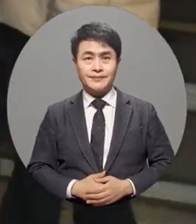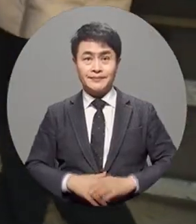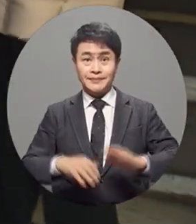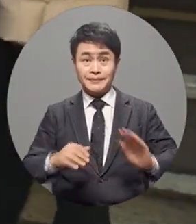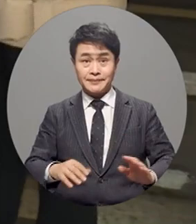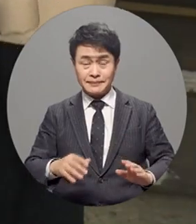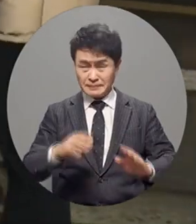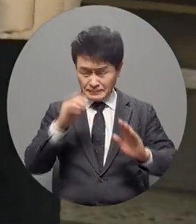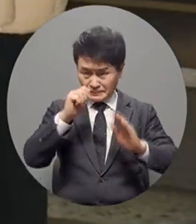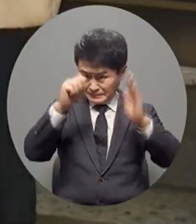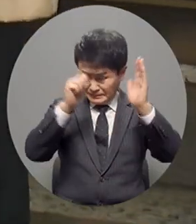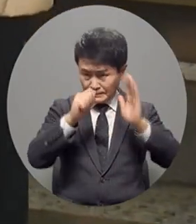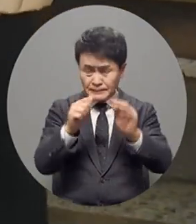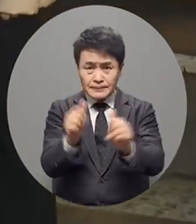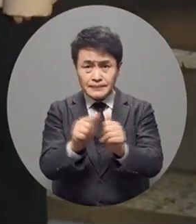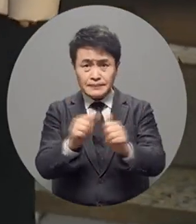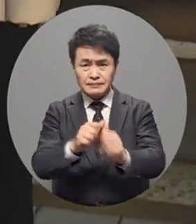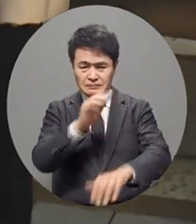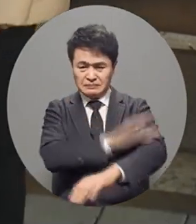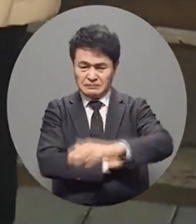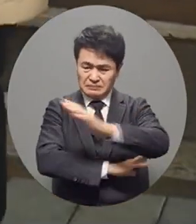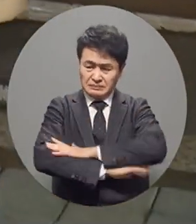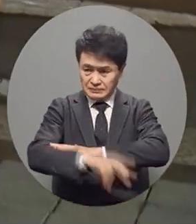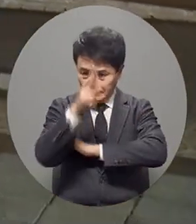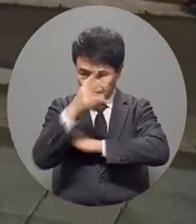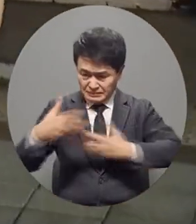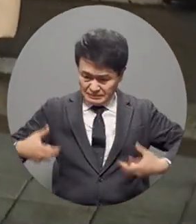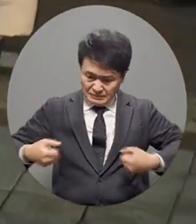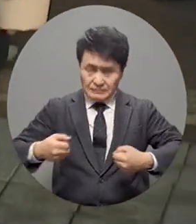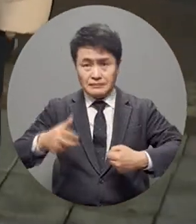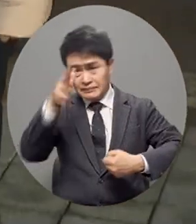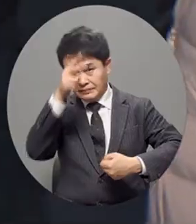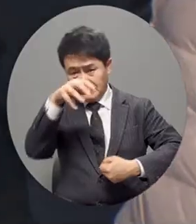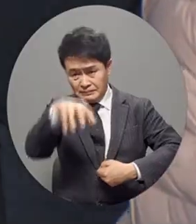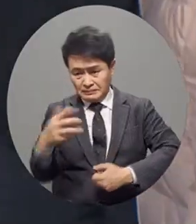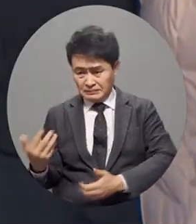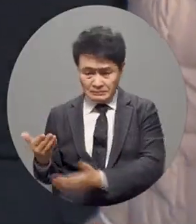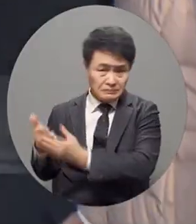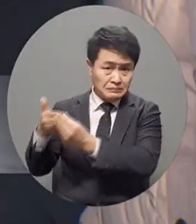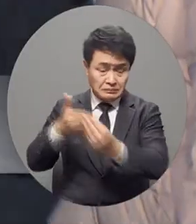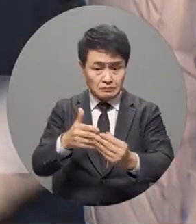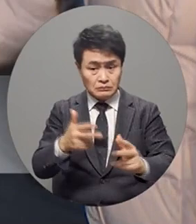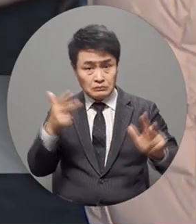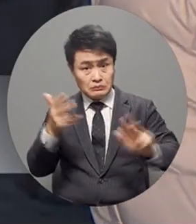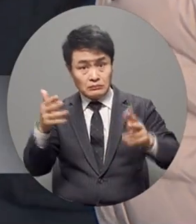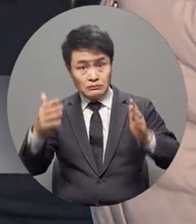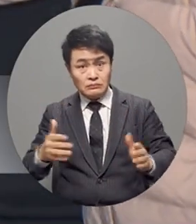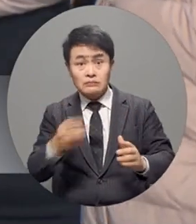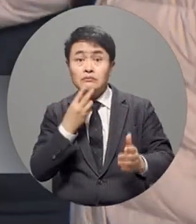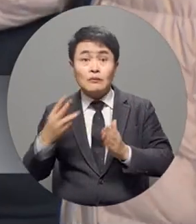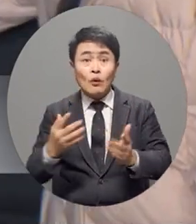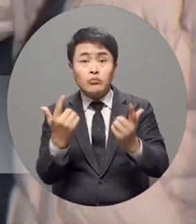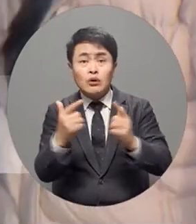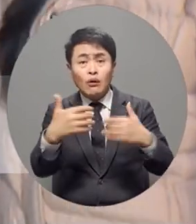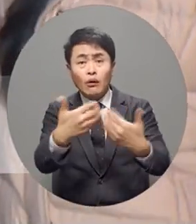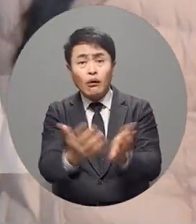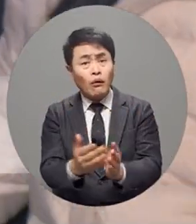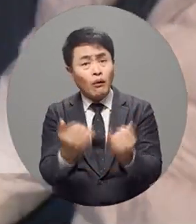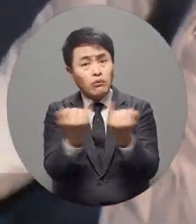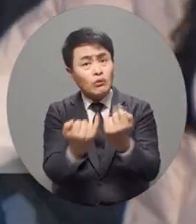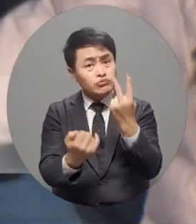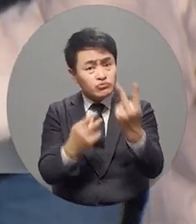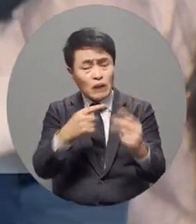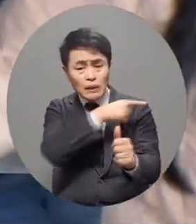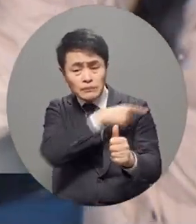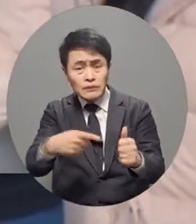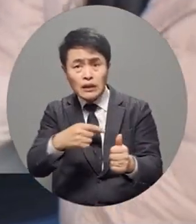잿빛 모자를 쓴 남성이 양팔에 붙들린 채 경찰서로 들어옵니다. 일주일 사이 경기 북부에서 여성 두 명을 잇따라 살해한 혐의를